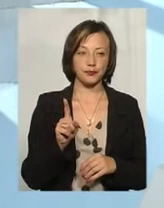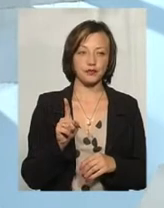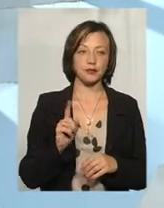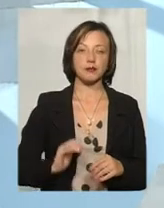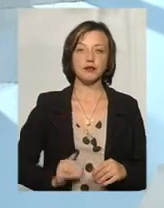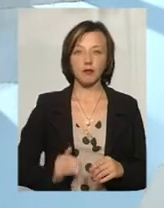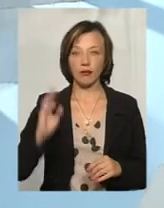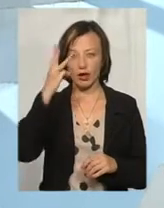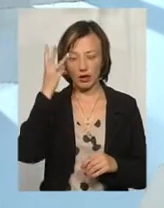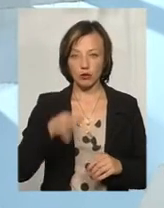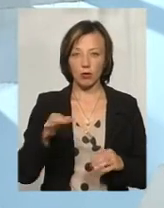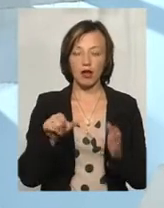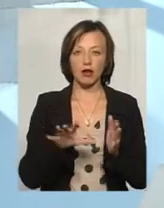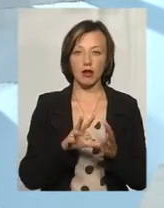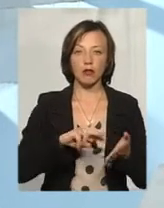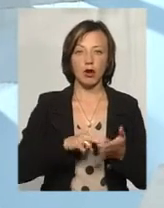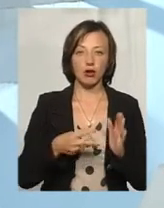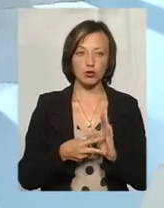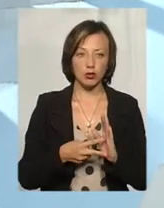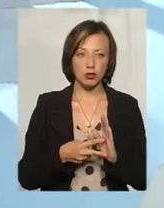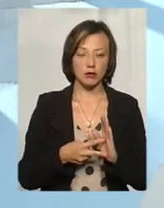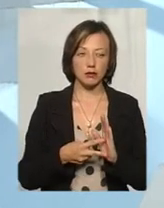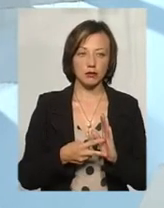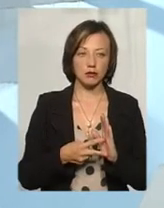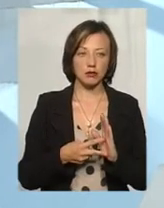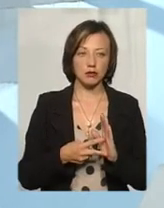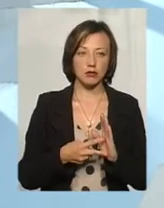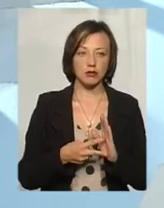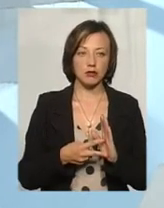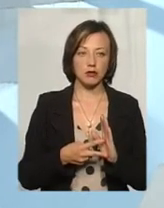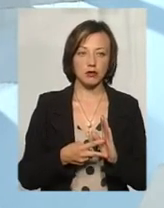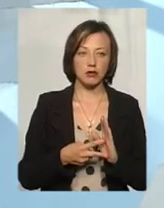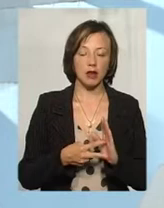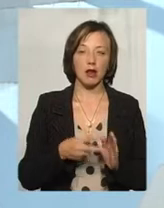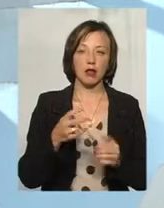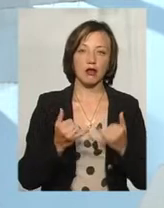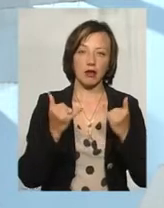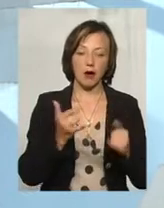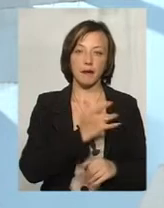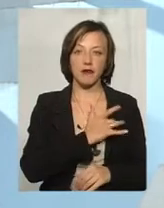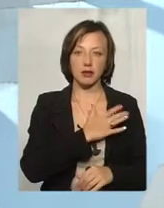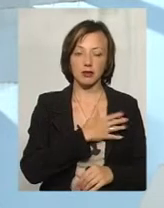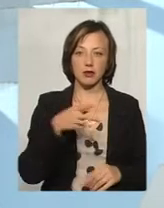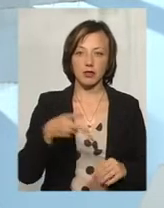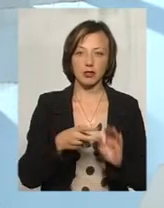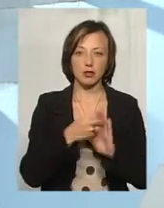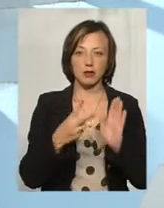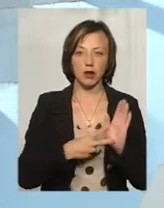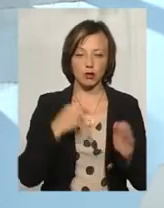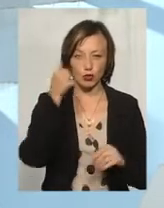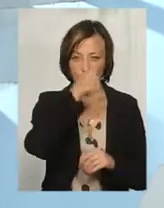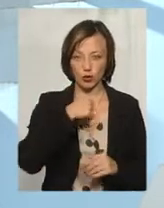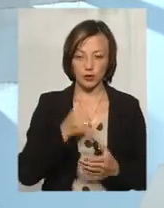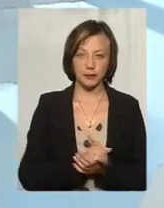компанія «Хмельницькобленерго» планується для і виставлена на приватизацію в 2017